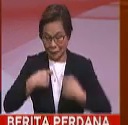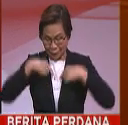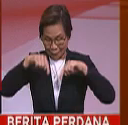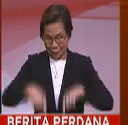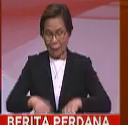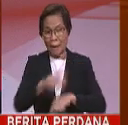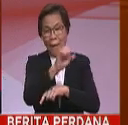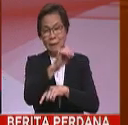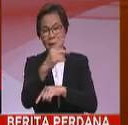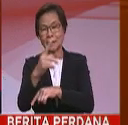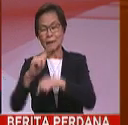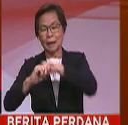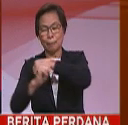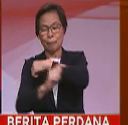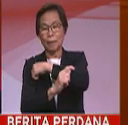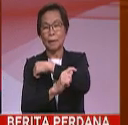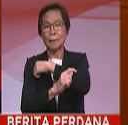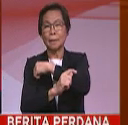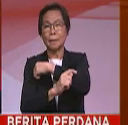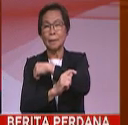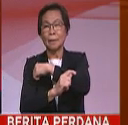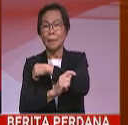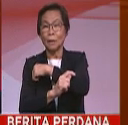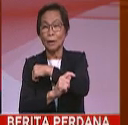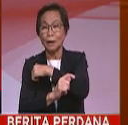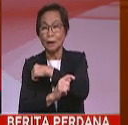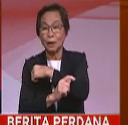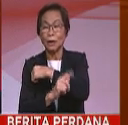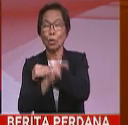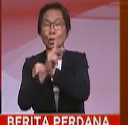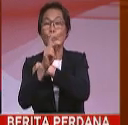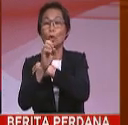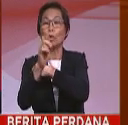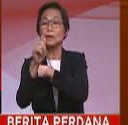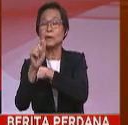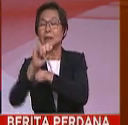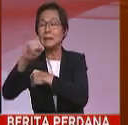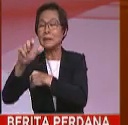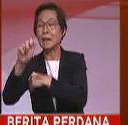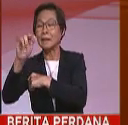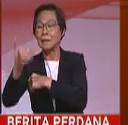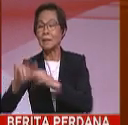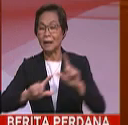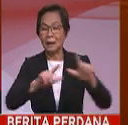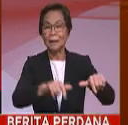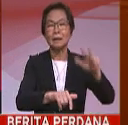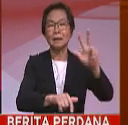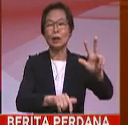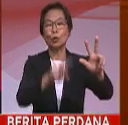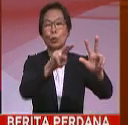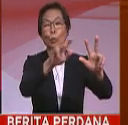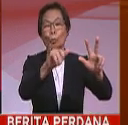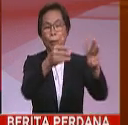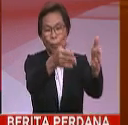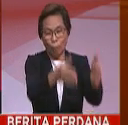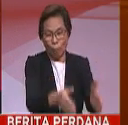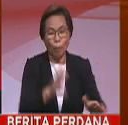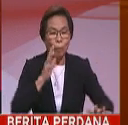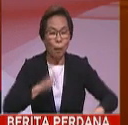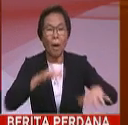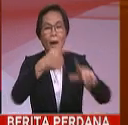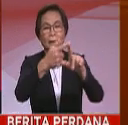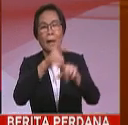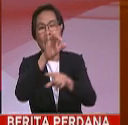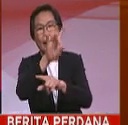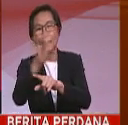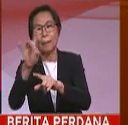di SK Taman Kota Jaya, pusat pemindahan sementara SK Taman Kota Jaya yang menempatkan 326 penduduk terjejas daripada